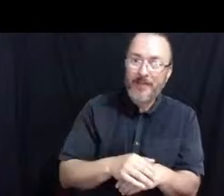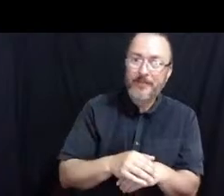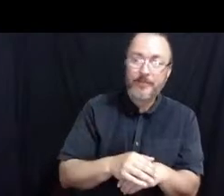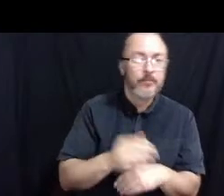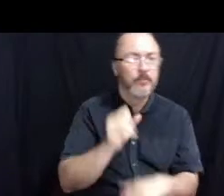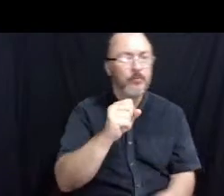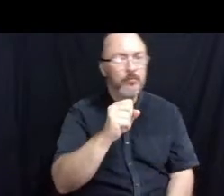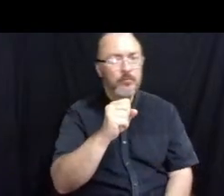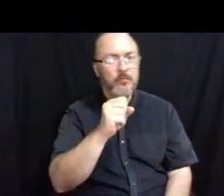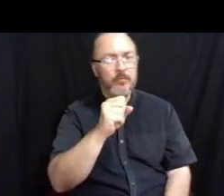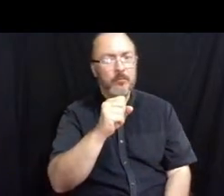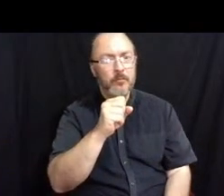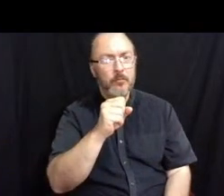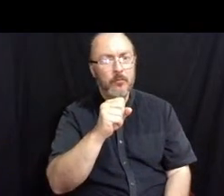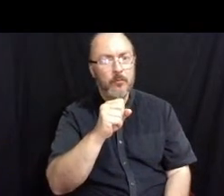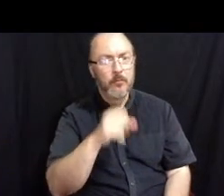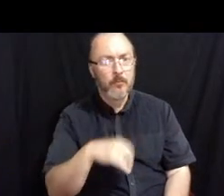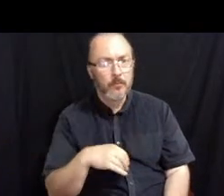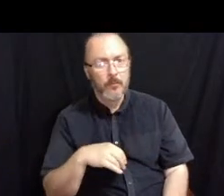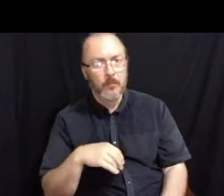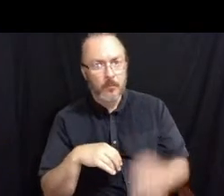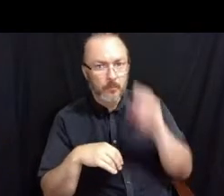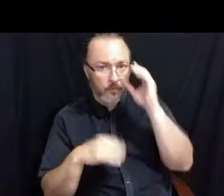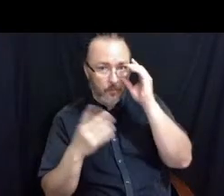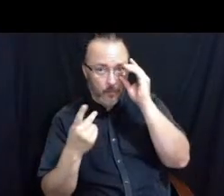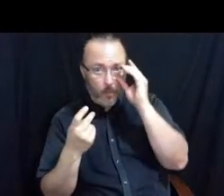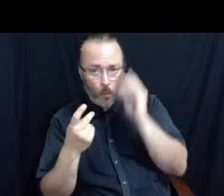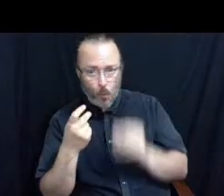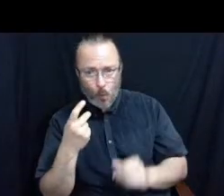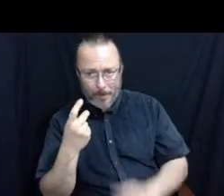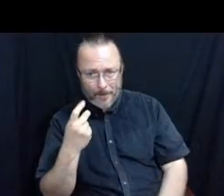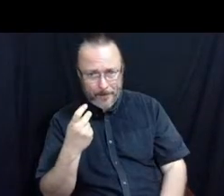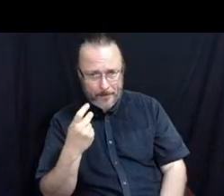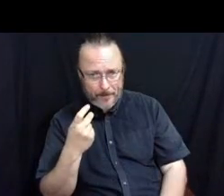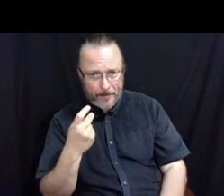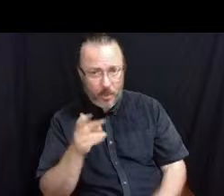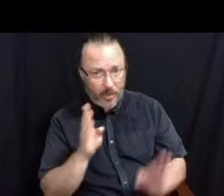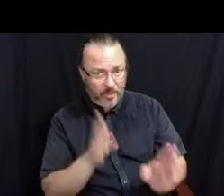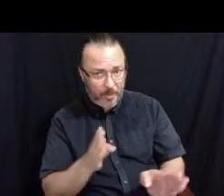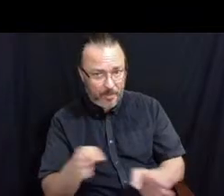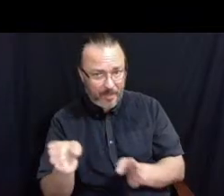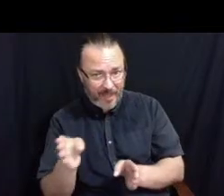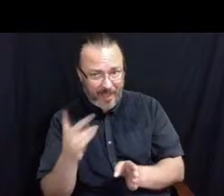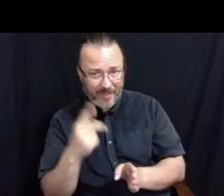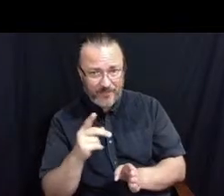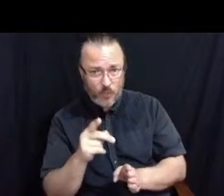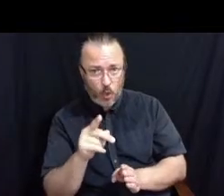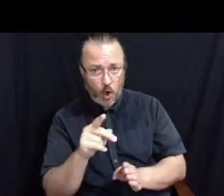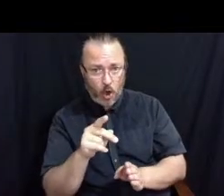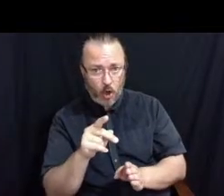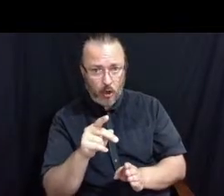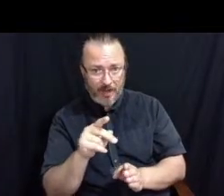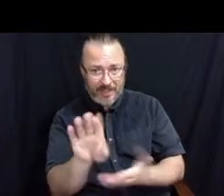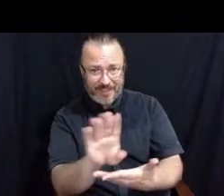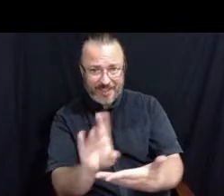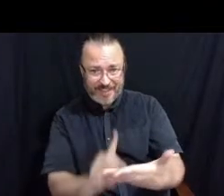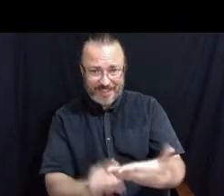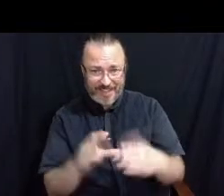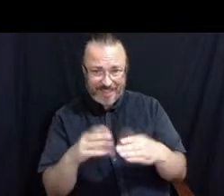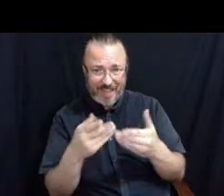Veuillez conclure, Monsieur Bates. Oui, une dernière observation. Les plans pour la construction des salles de